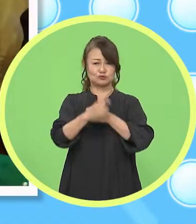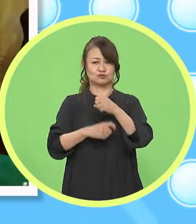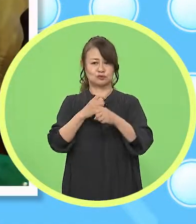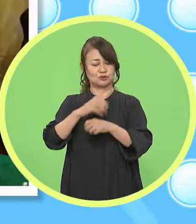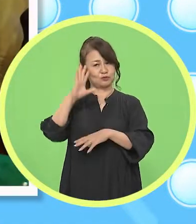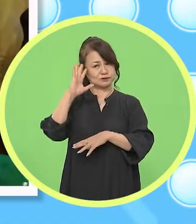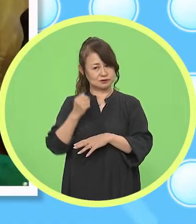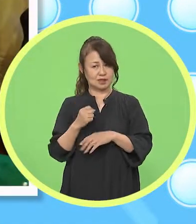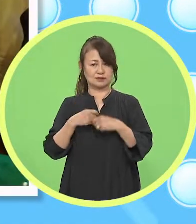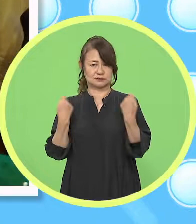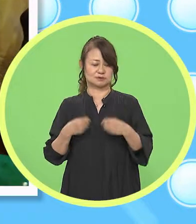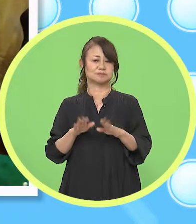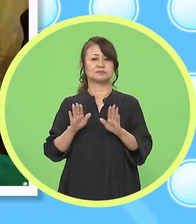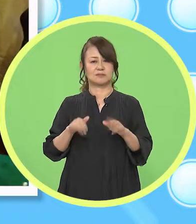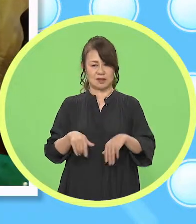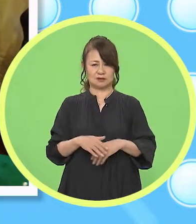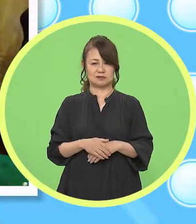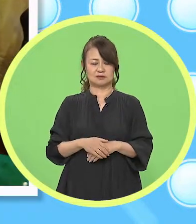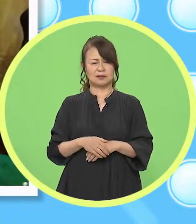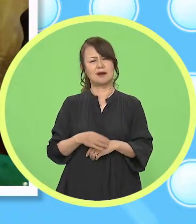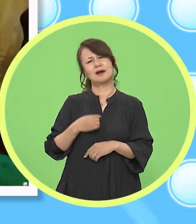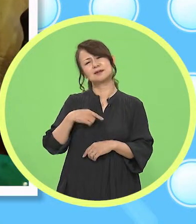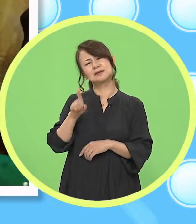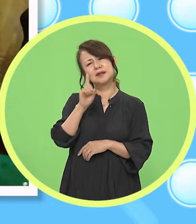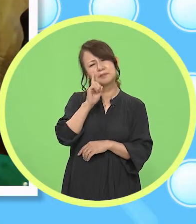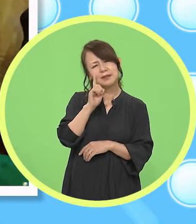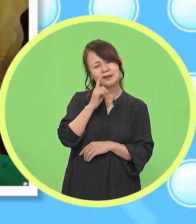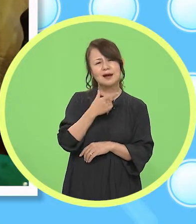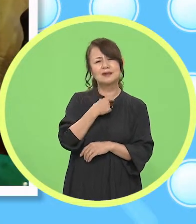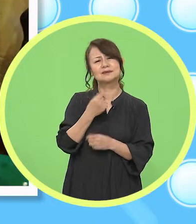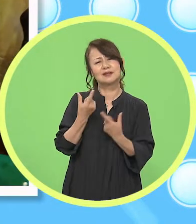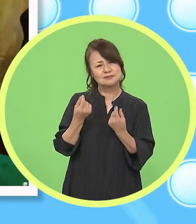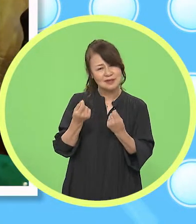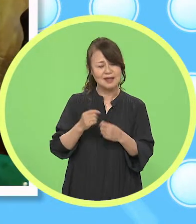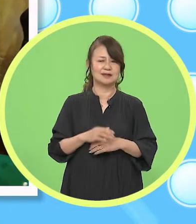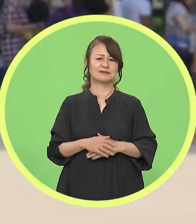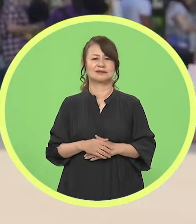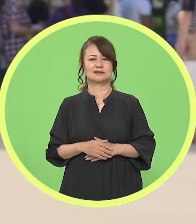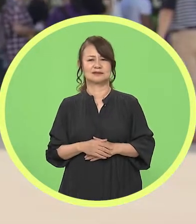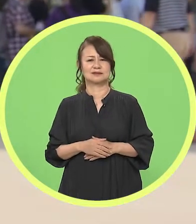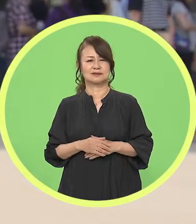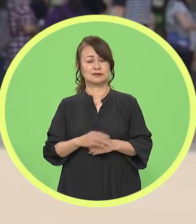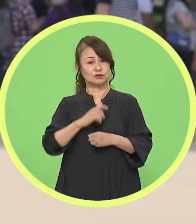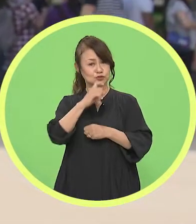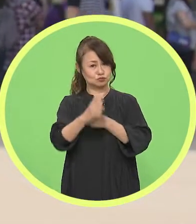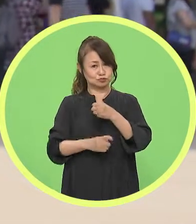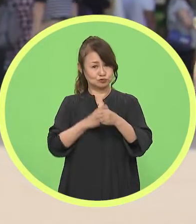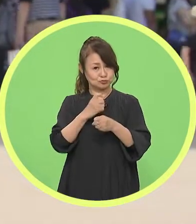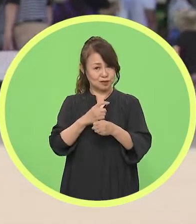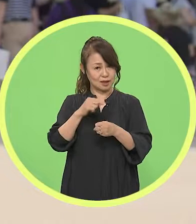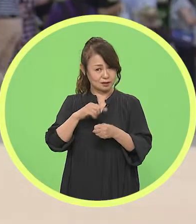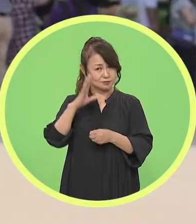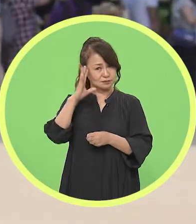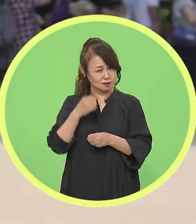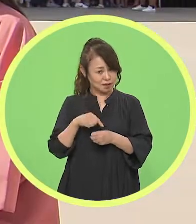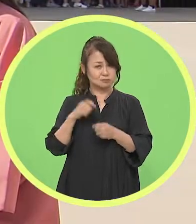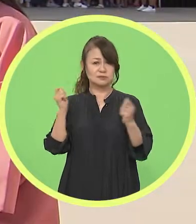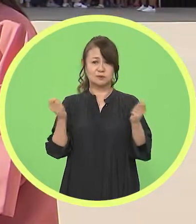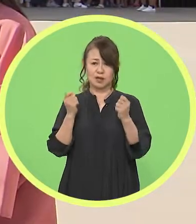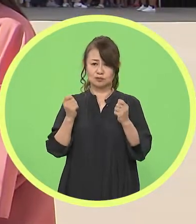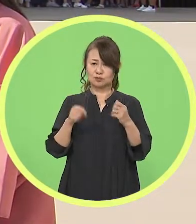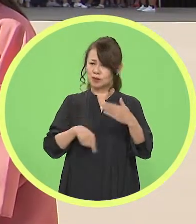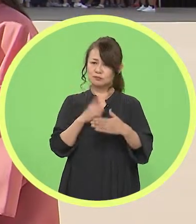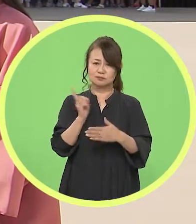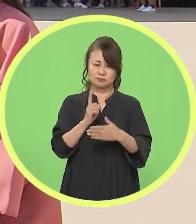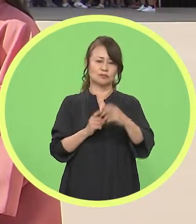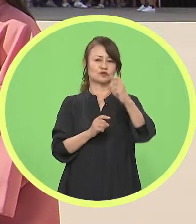も行われました。 へー、行ってみたいですね。で、10周年記念のイベントでどんなものがあるんですか？ は